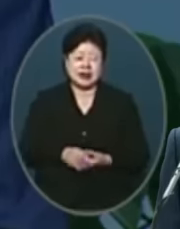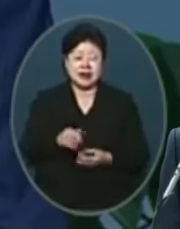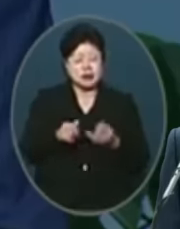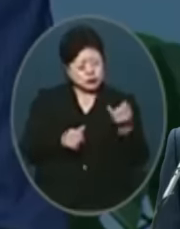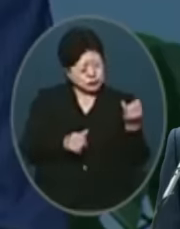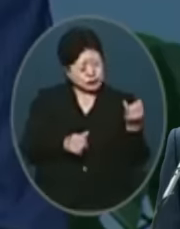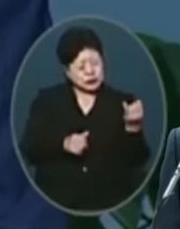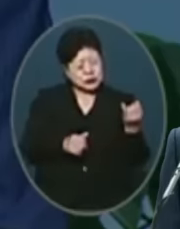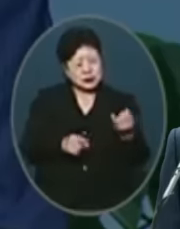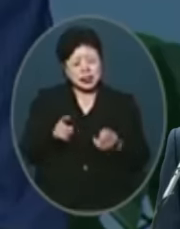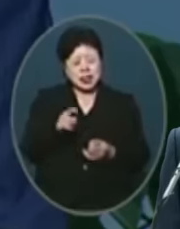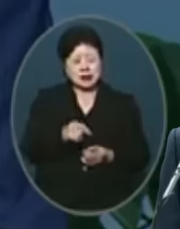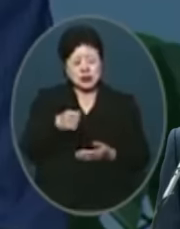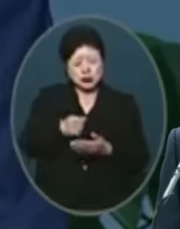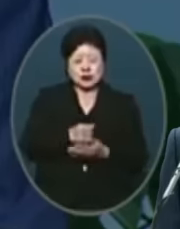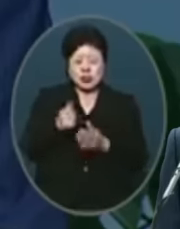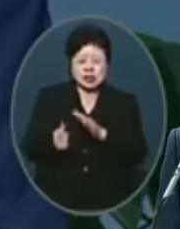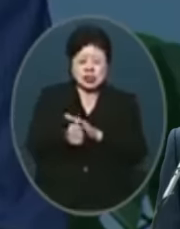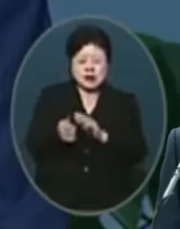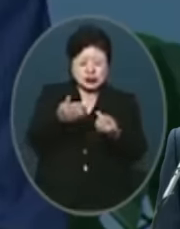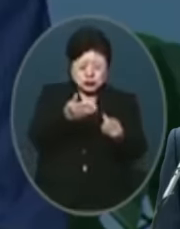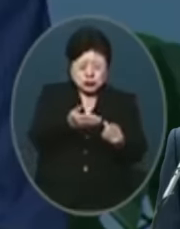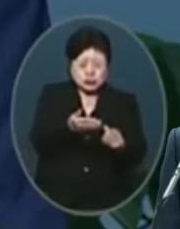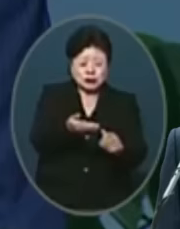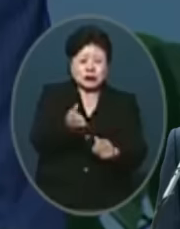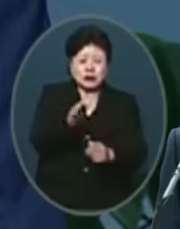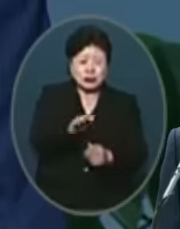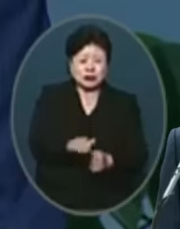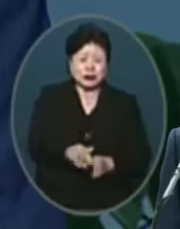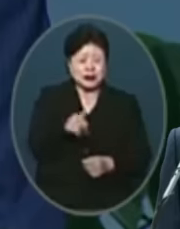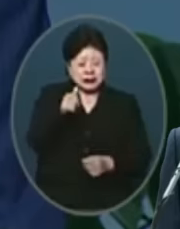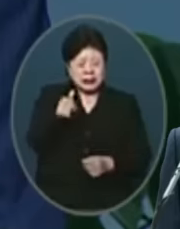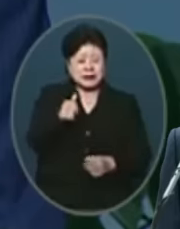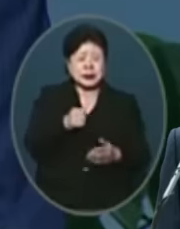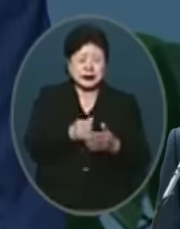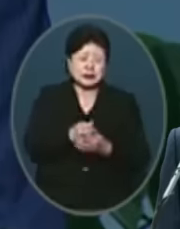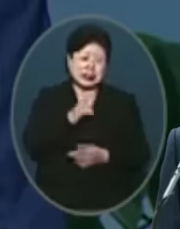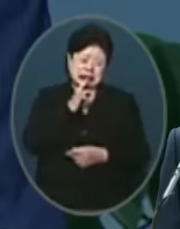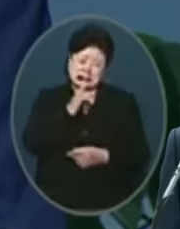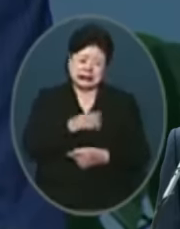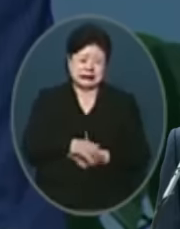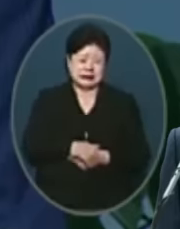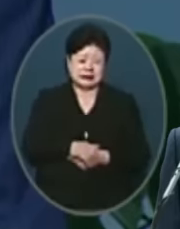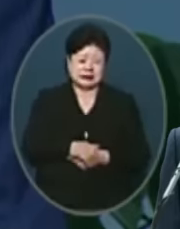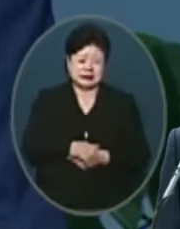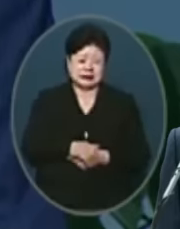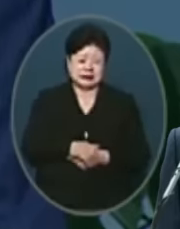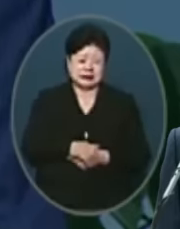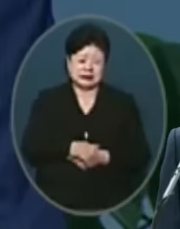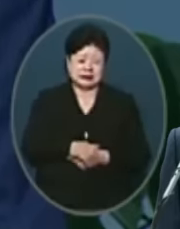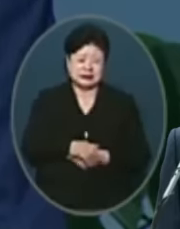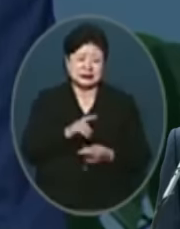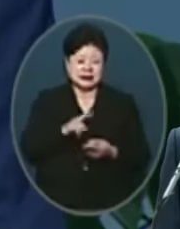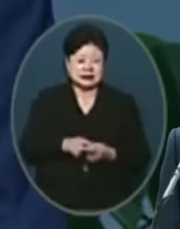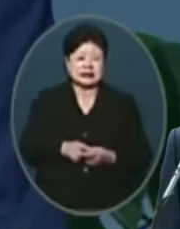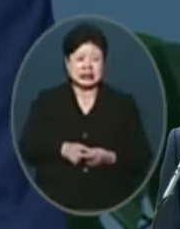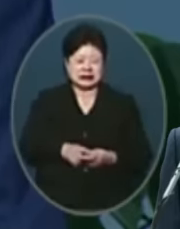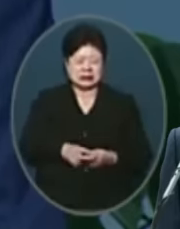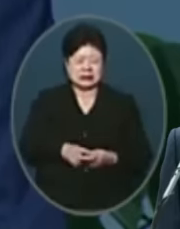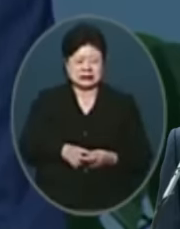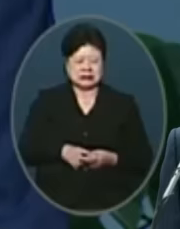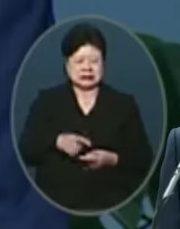부인이 아무리 용기와 희망을 내서 살아가려 해도 안 됩니다. 그물 그대로